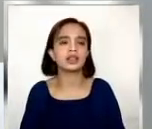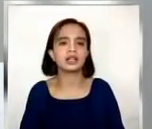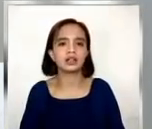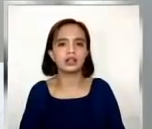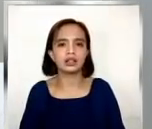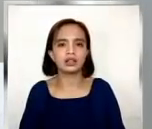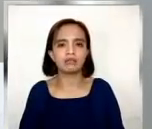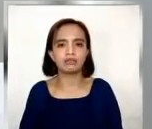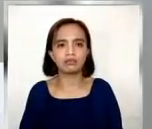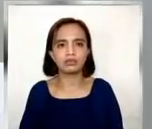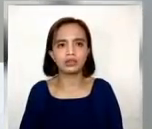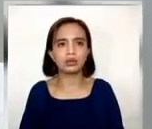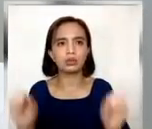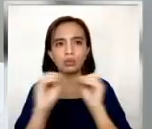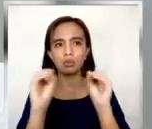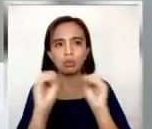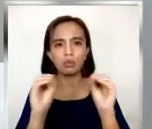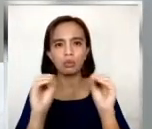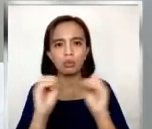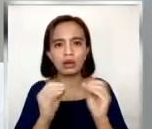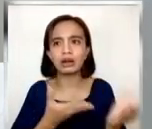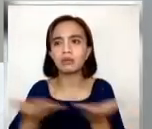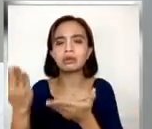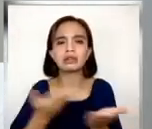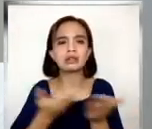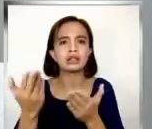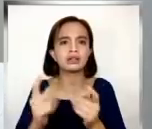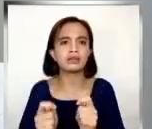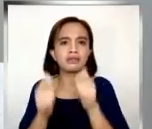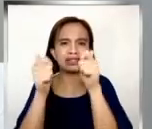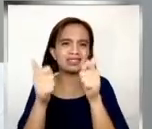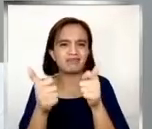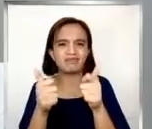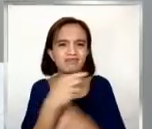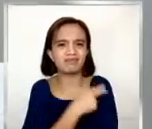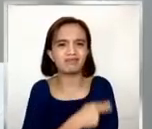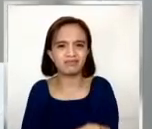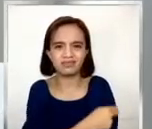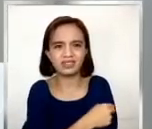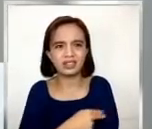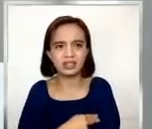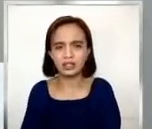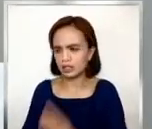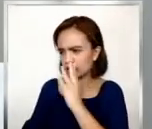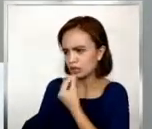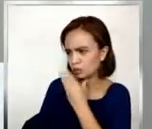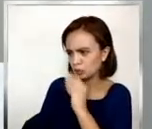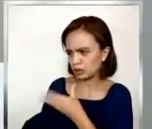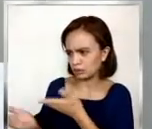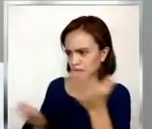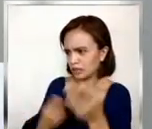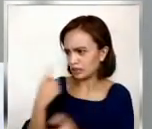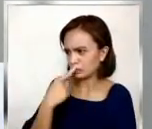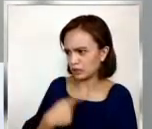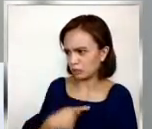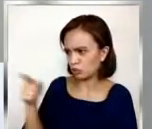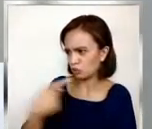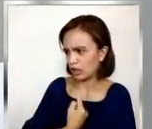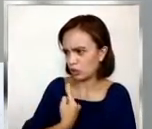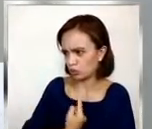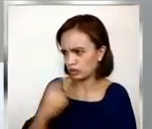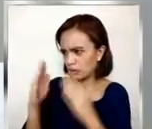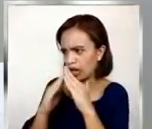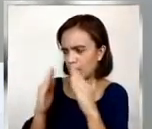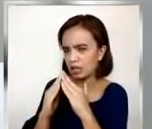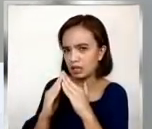walang magsusugod sa akin kaagad-agad. Alam mo yun na parang... Sino pala ang nagsugod sa'yo? Like sabi mo, mag-isa ka sa bahay. Ako ang